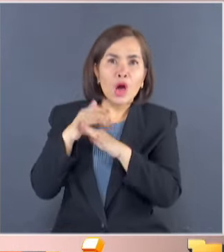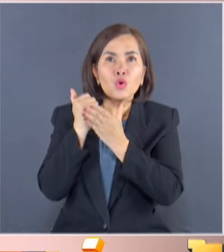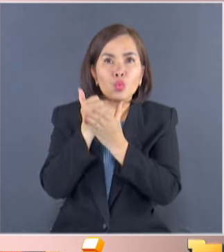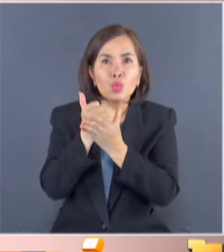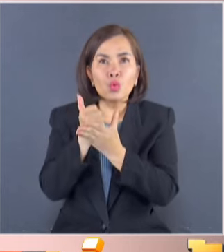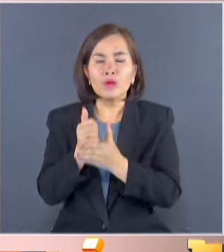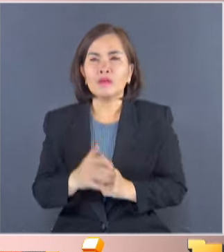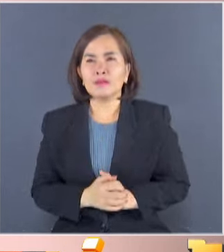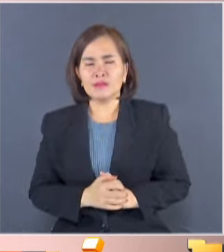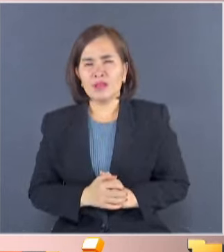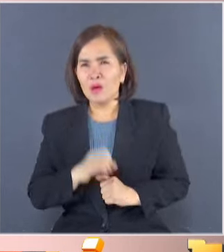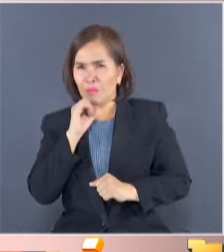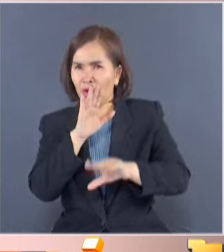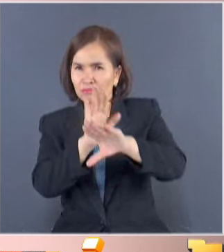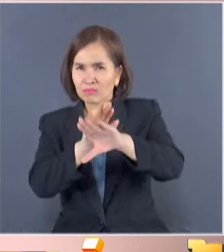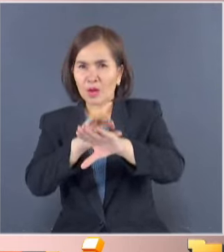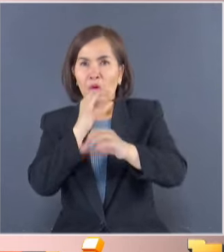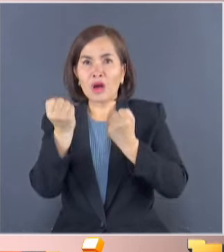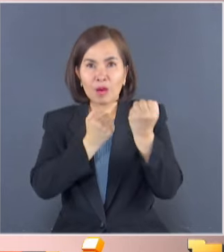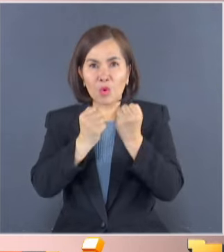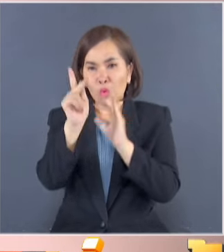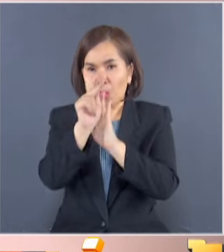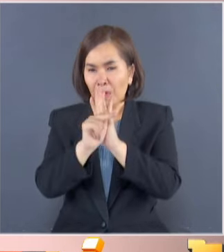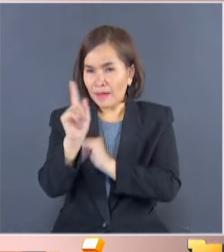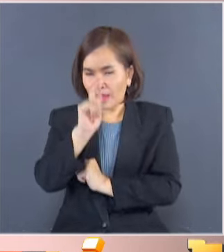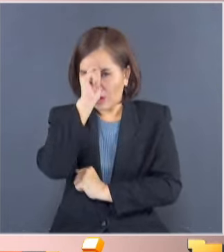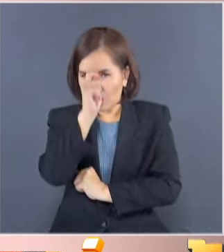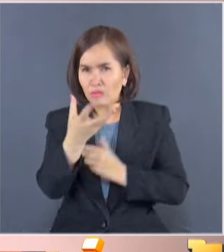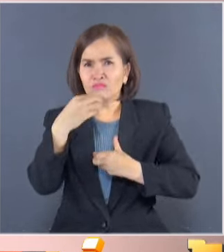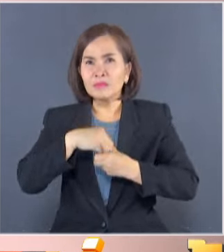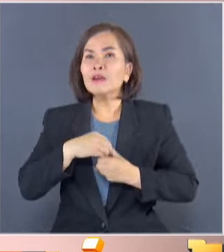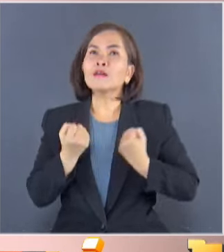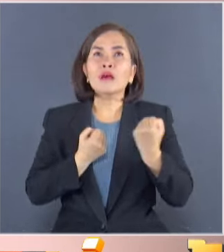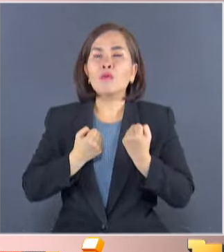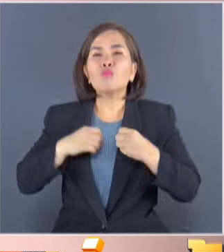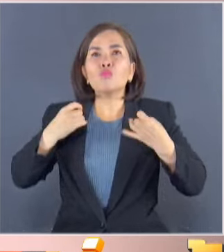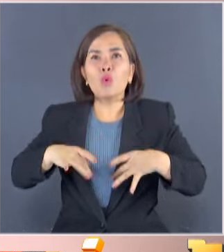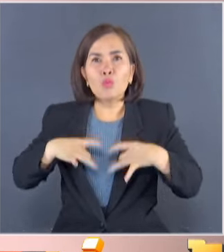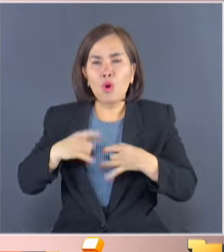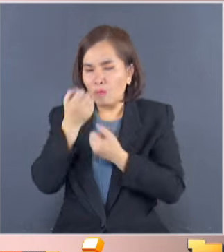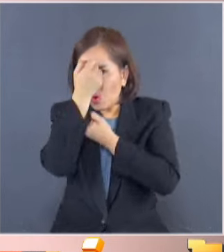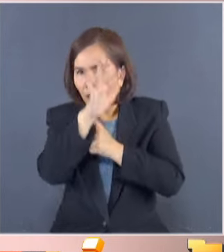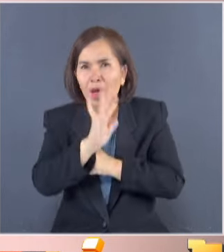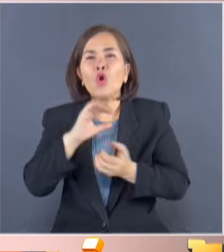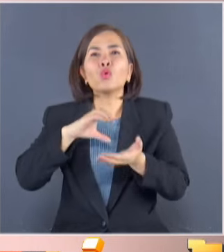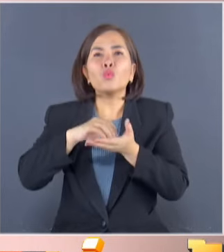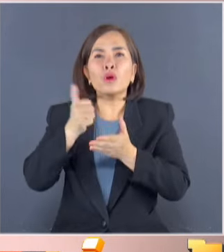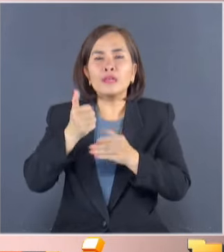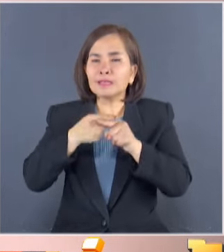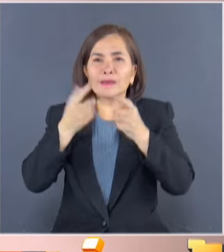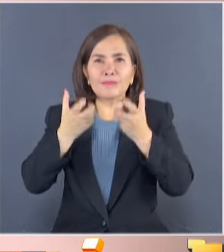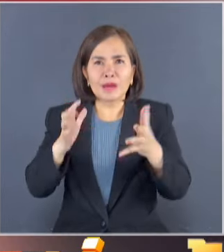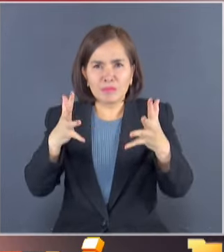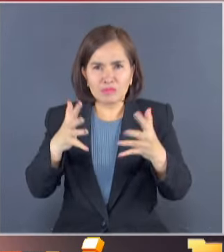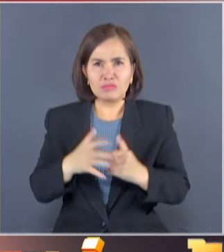ขับรถแล้วควรมีวินัยจราจรด้วยอย่าสักแต่จะขับไม่สนใจโลกโชคดีคนโดนชนไม่เป็นอะ